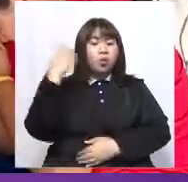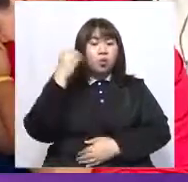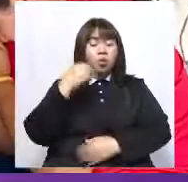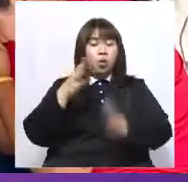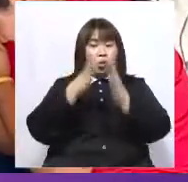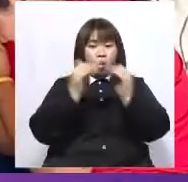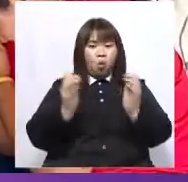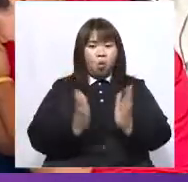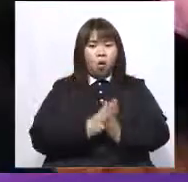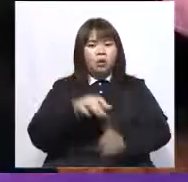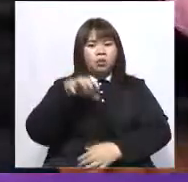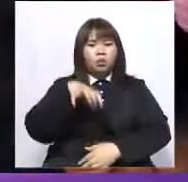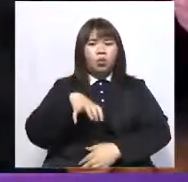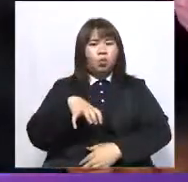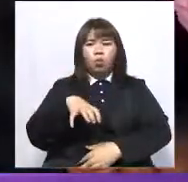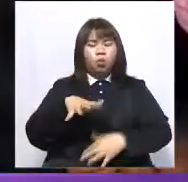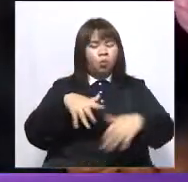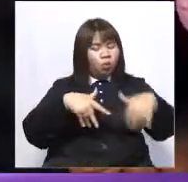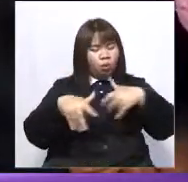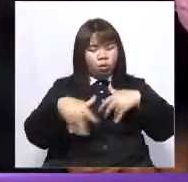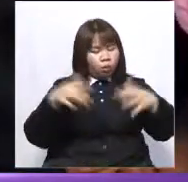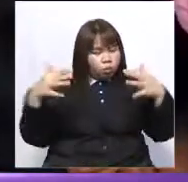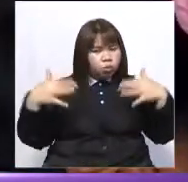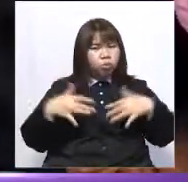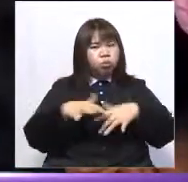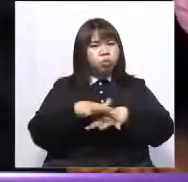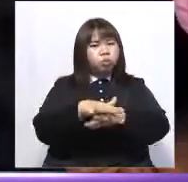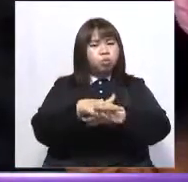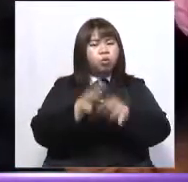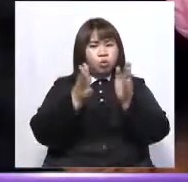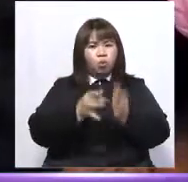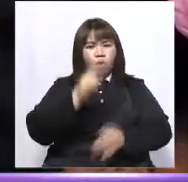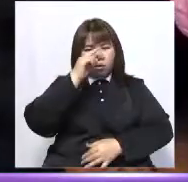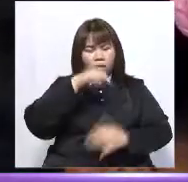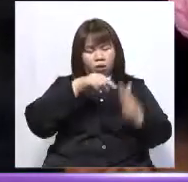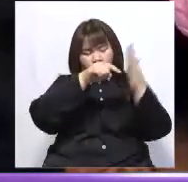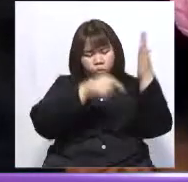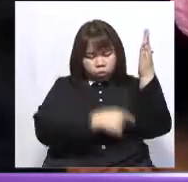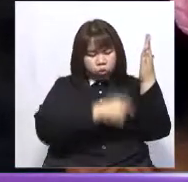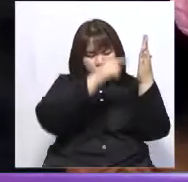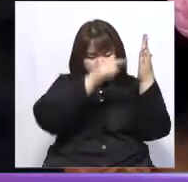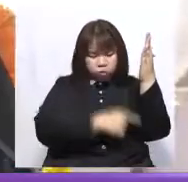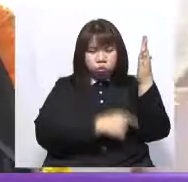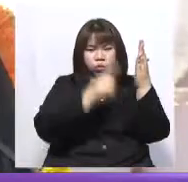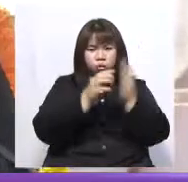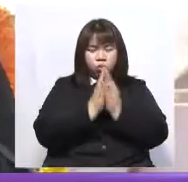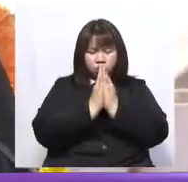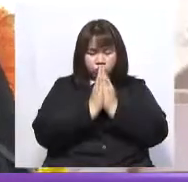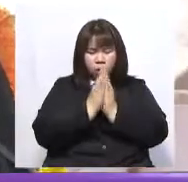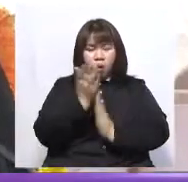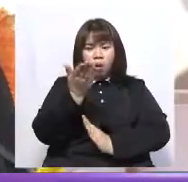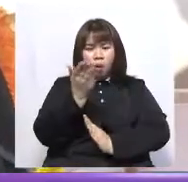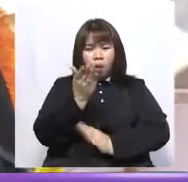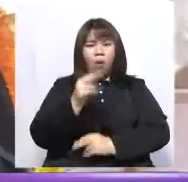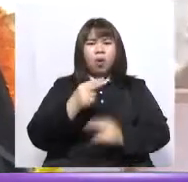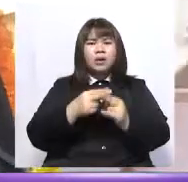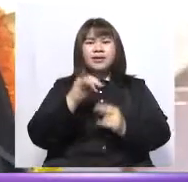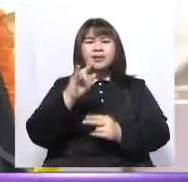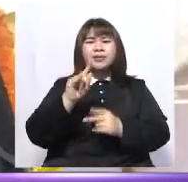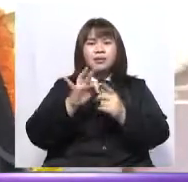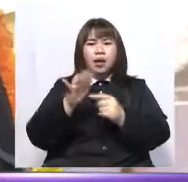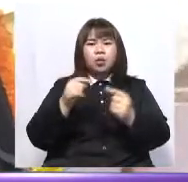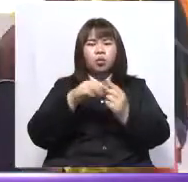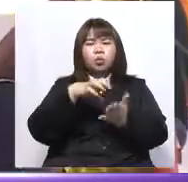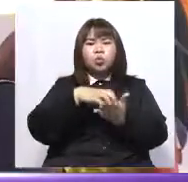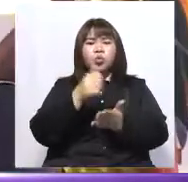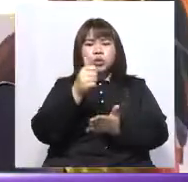จดีย์นั้นจึงมีประชาชนจากทั่วทุกสารทิศทั่วประเทศไทยเลยล่ะครับเดินทางมาเพื่อขอพรกับไอ้ไข่โดยเฉพาะเรื่องของโช